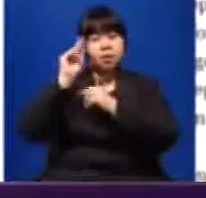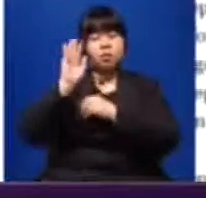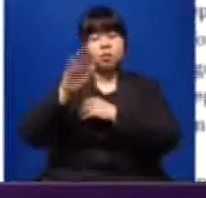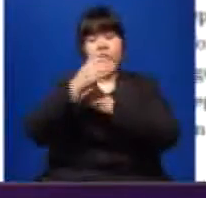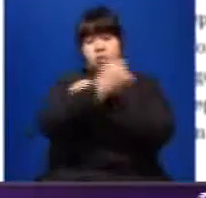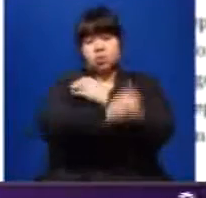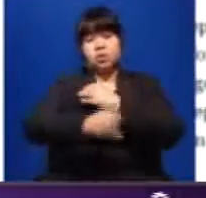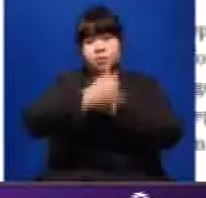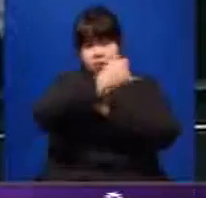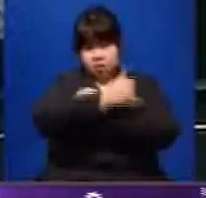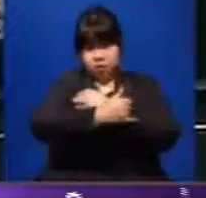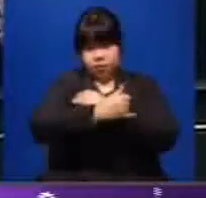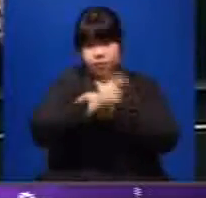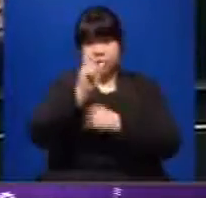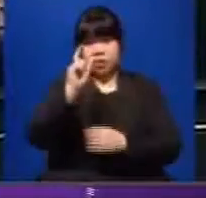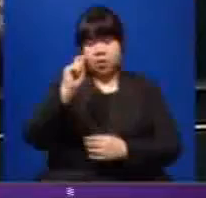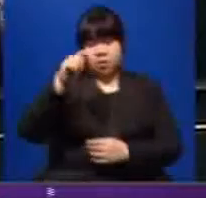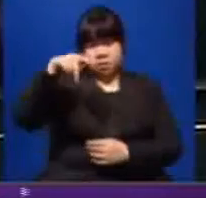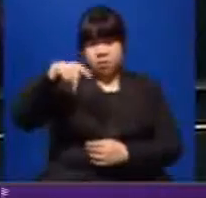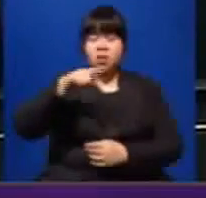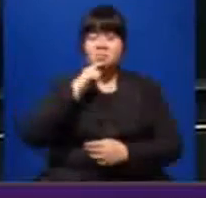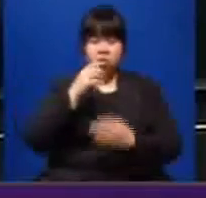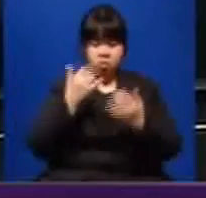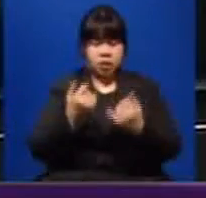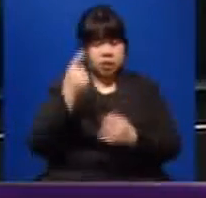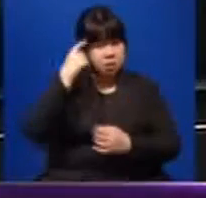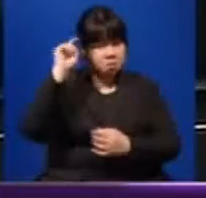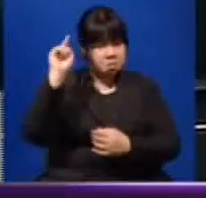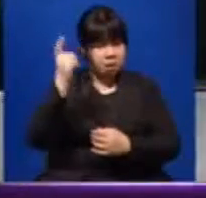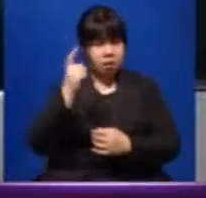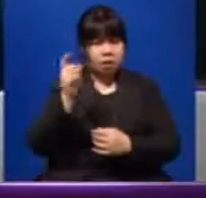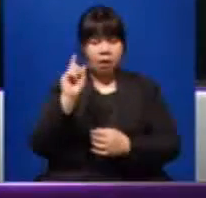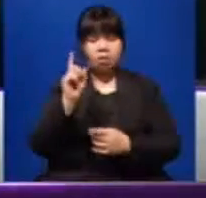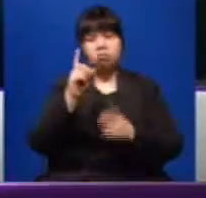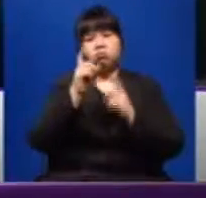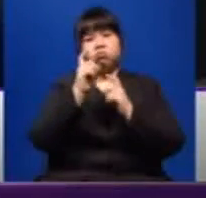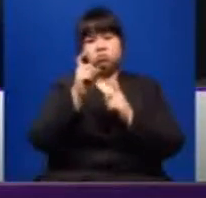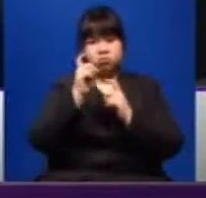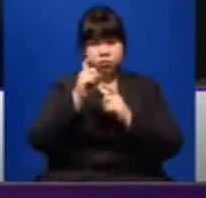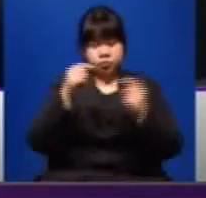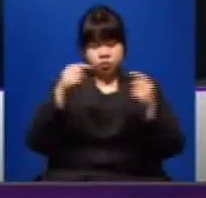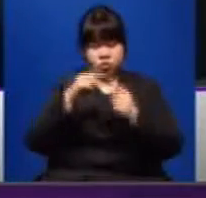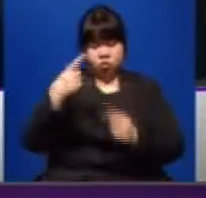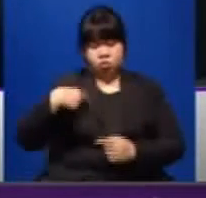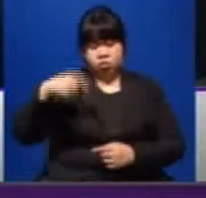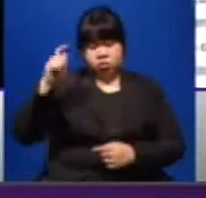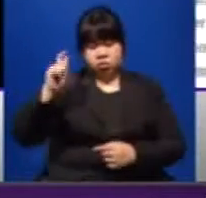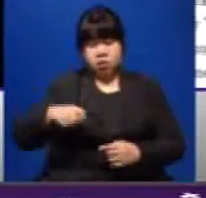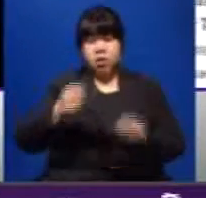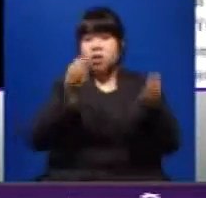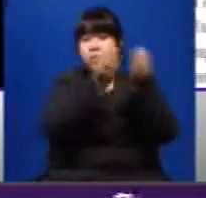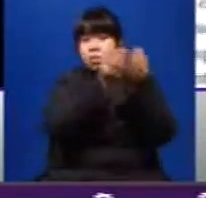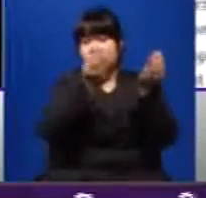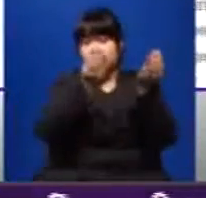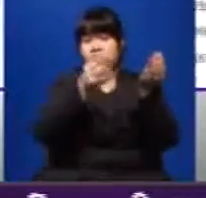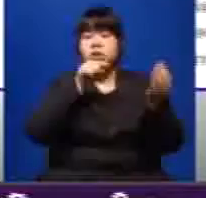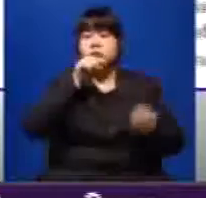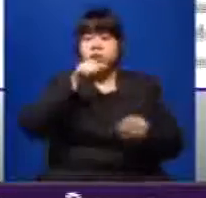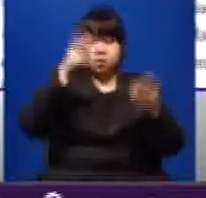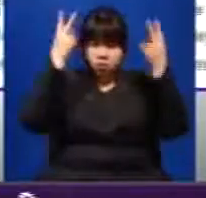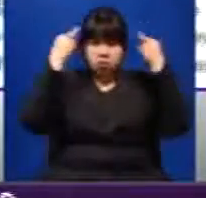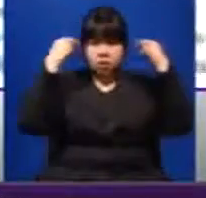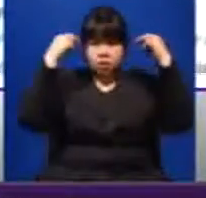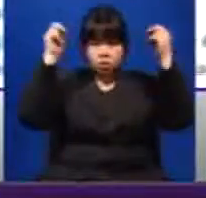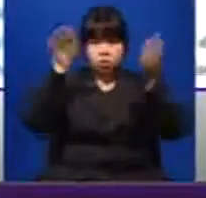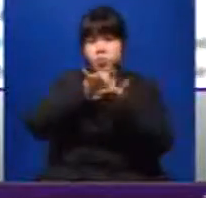เมืองไทยนั้นเข้าสู่ภาวะใหม่ที่มีแนวโน้มอันตรายหลังจากที่ศาลรัฐธรรมนูญวินิจฉัยให้นางสาวยิ่งลักษณ์ชินวัตร